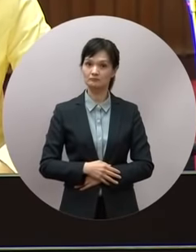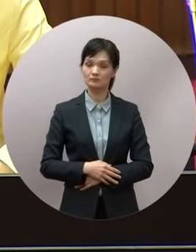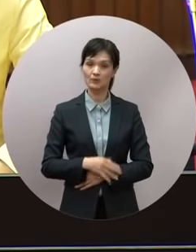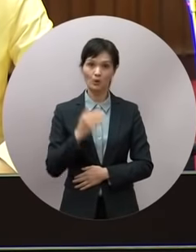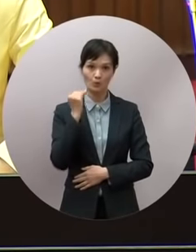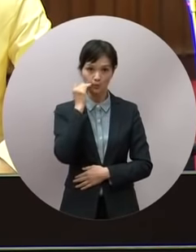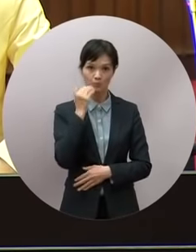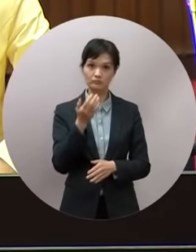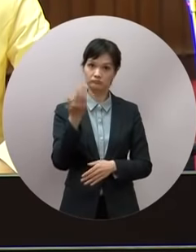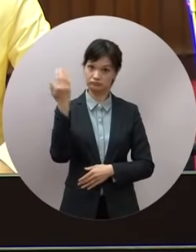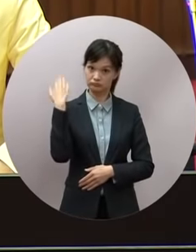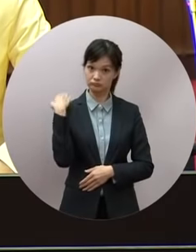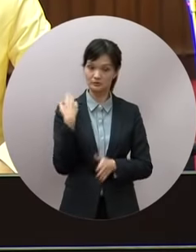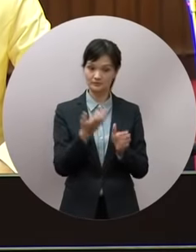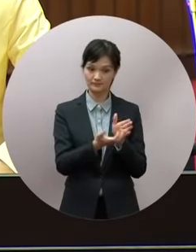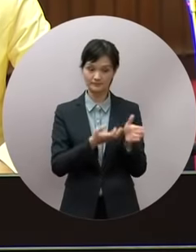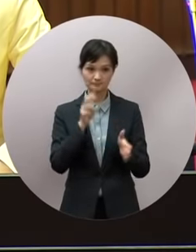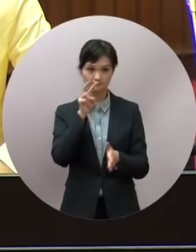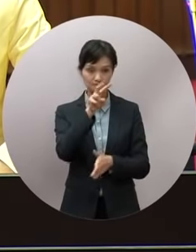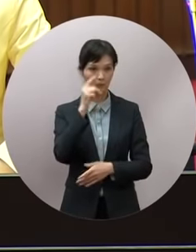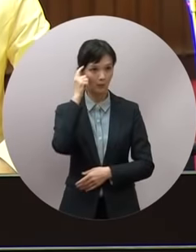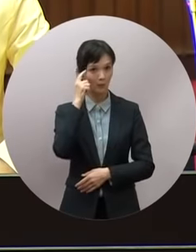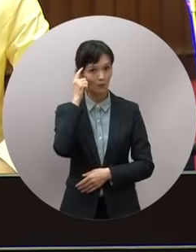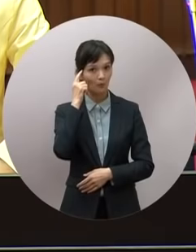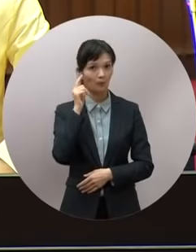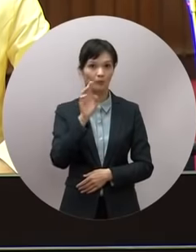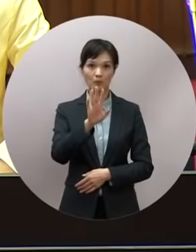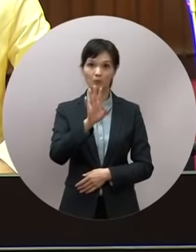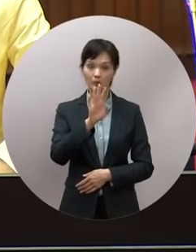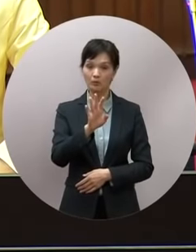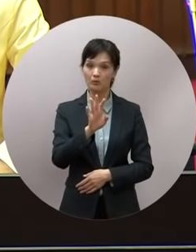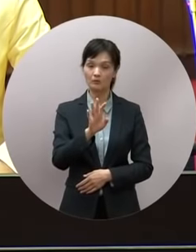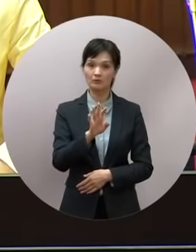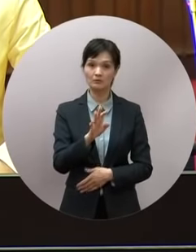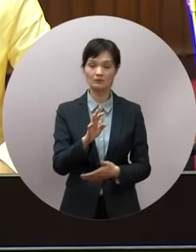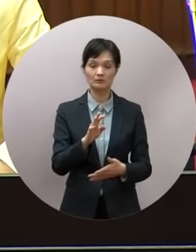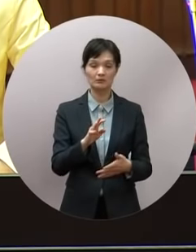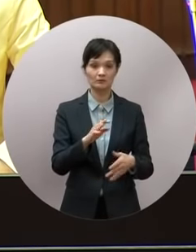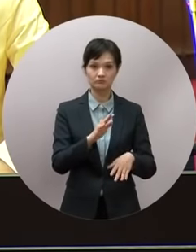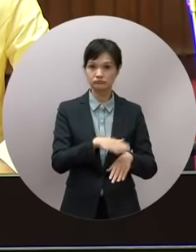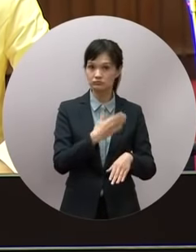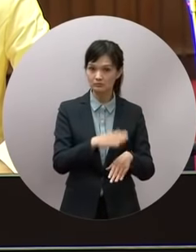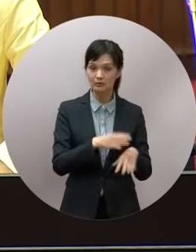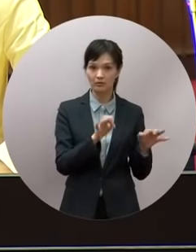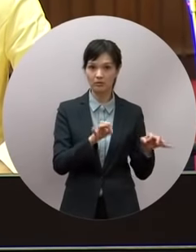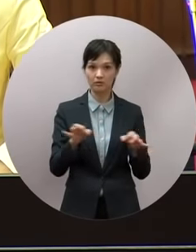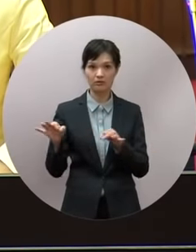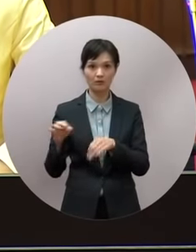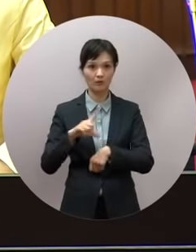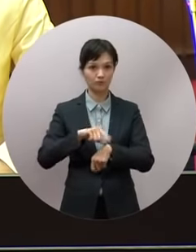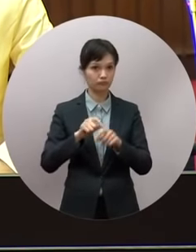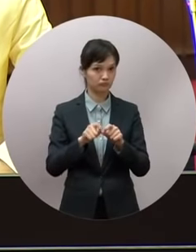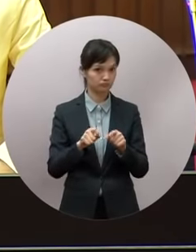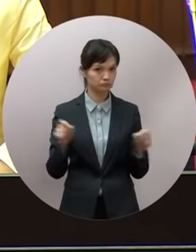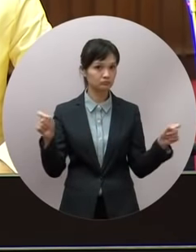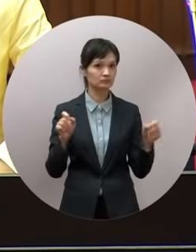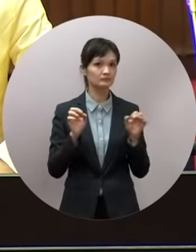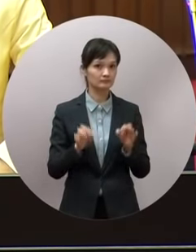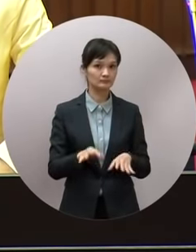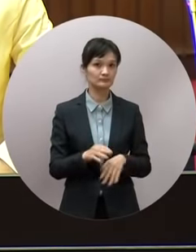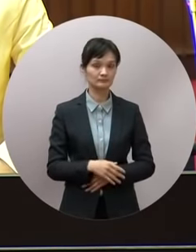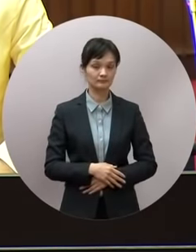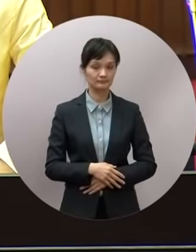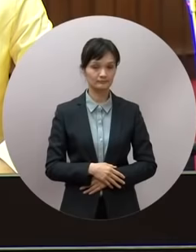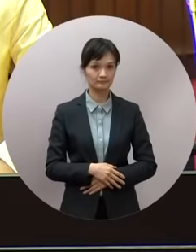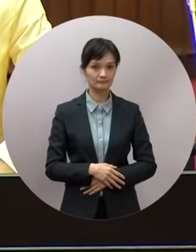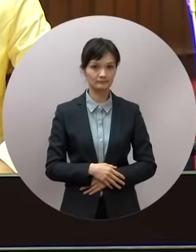的思维，那就不会荒废了那么久，闲置了那么久，致使到现在整个央广它